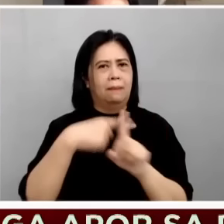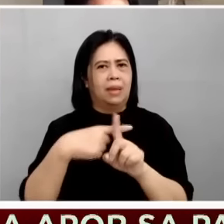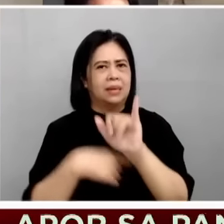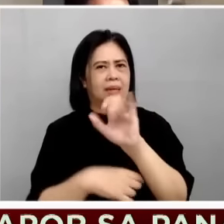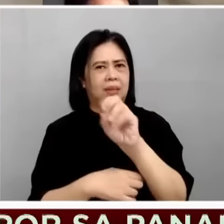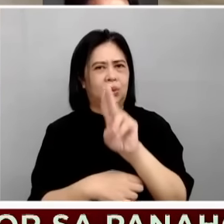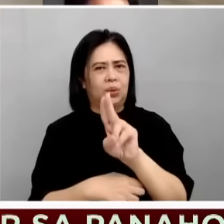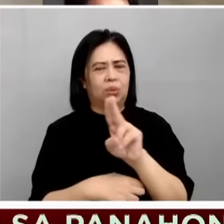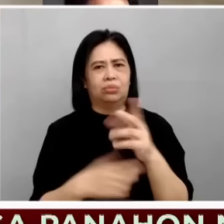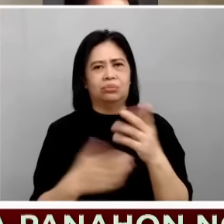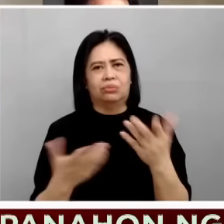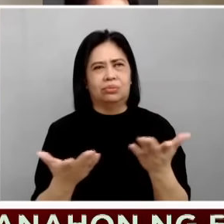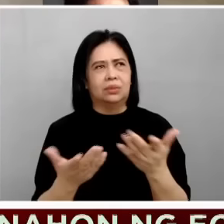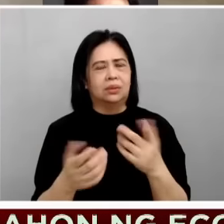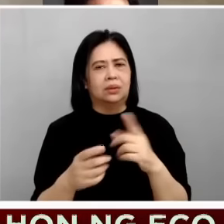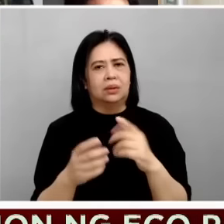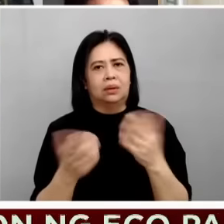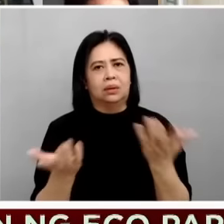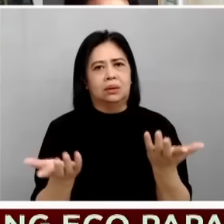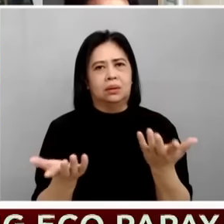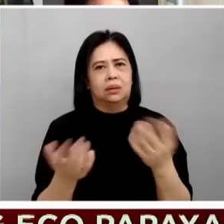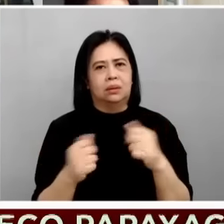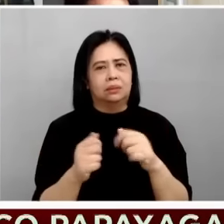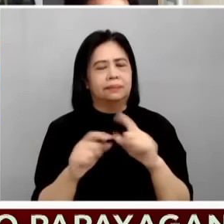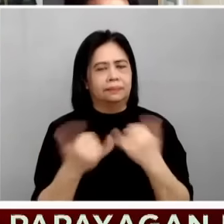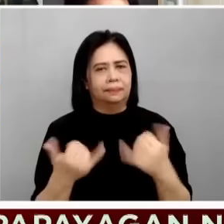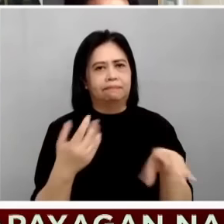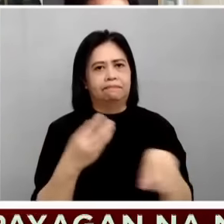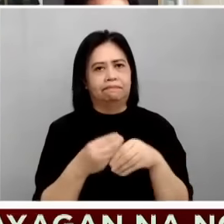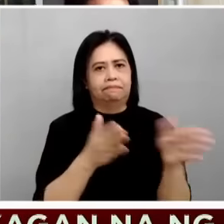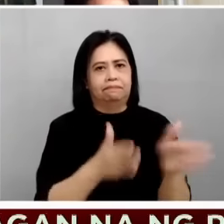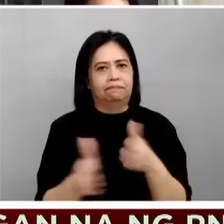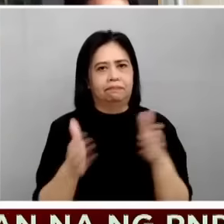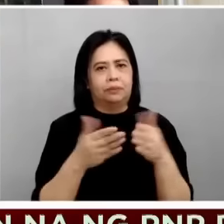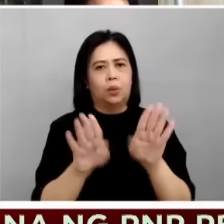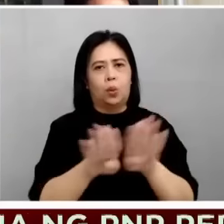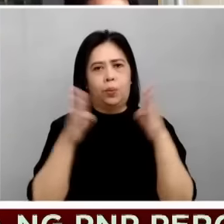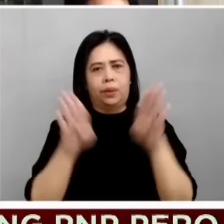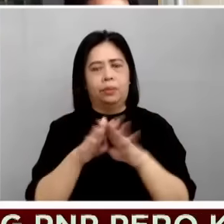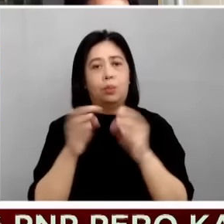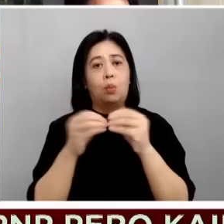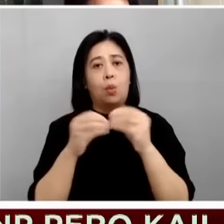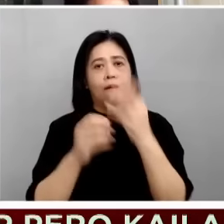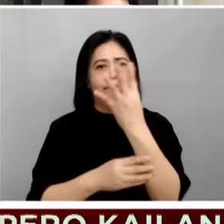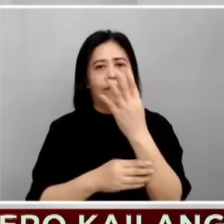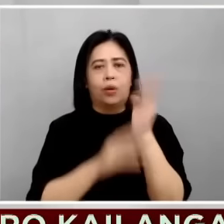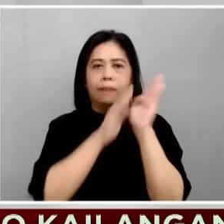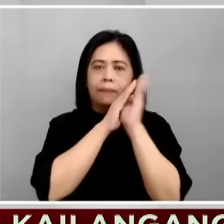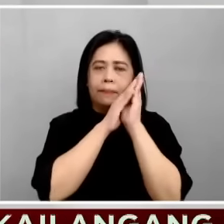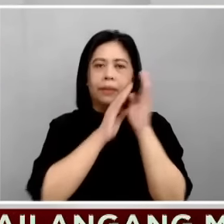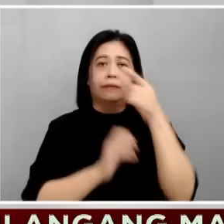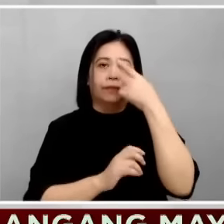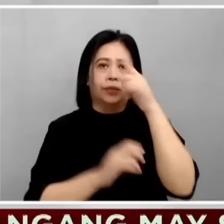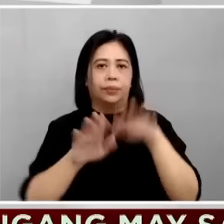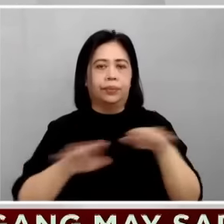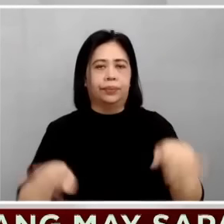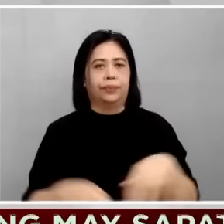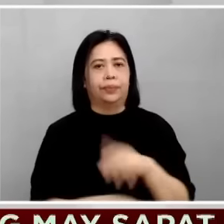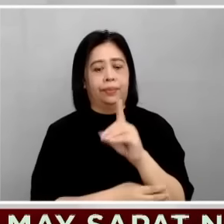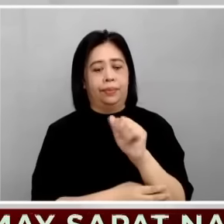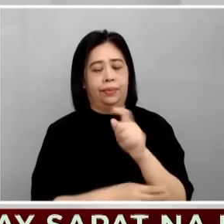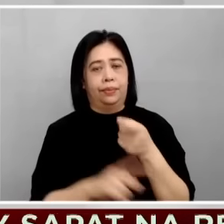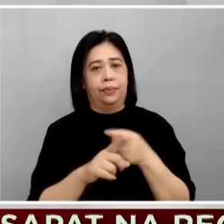setup namin. Pero pinaprepara na po na mag-open pa po kami ng 4 na kama para sa mga bata. Sa datos ng Department